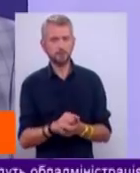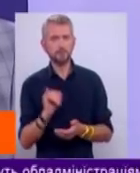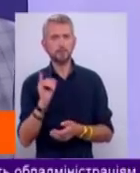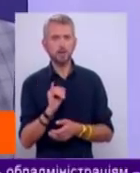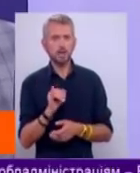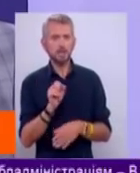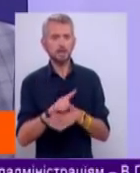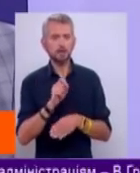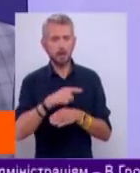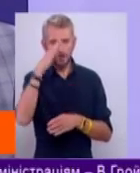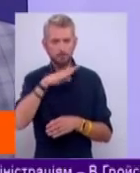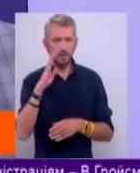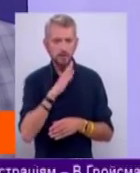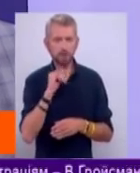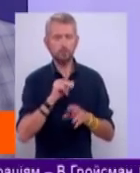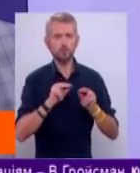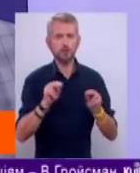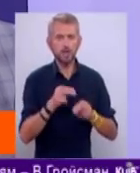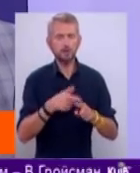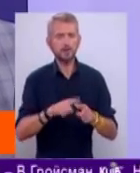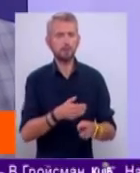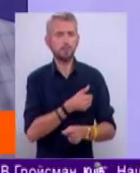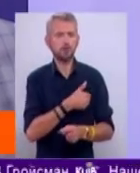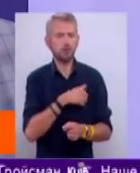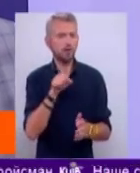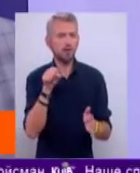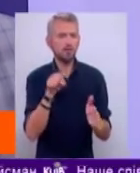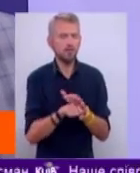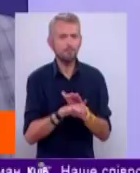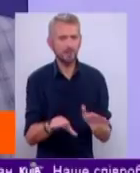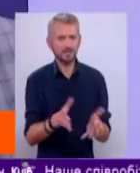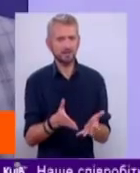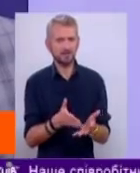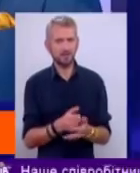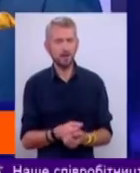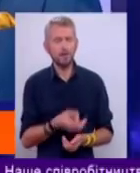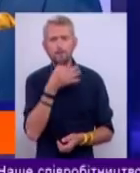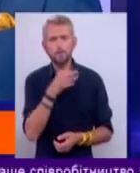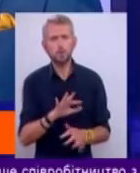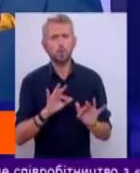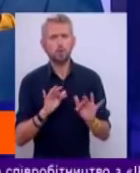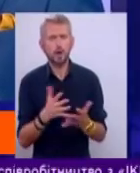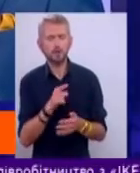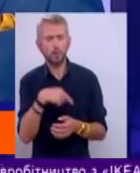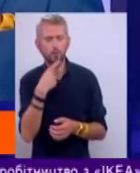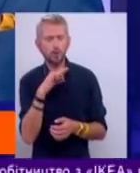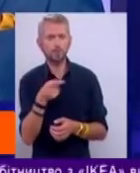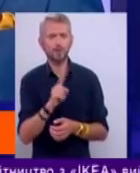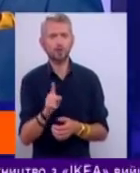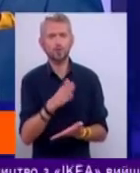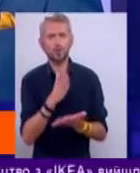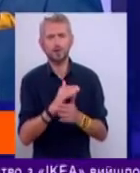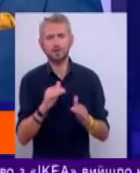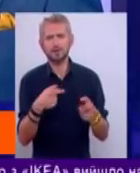скажімо так, завдання батьків і тих же вчителів – це бажання не вбити. Тобто в будь-якому разі, от ви говорите про те, що є